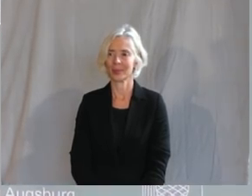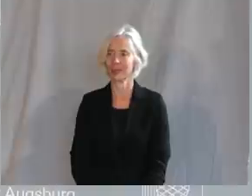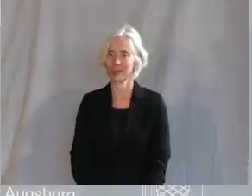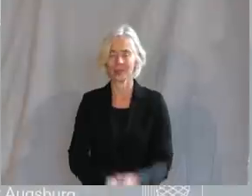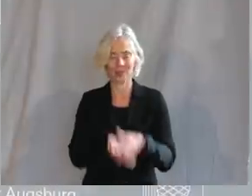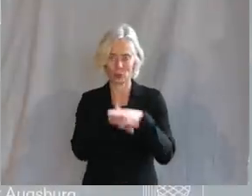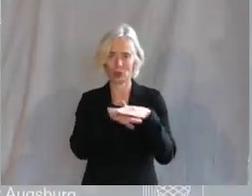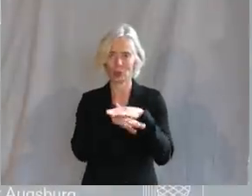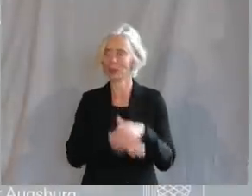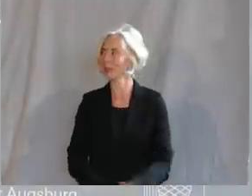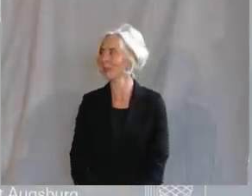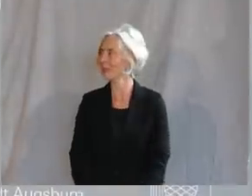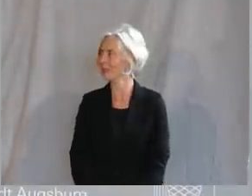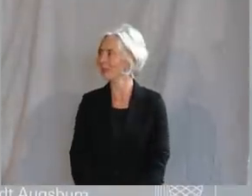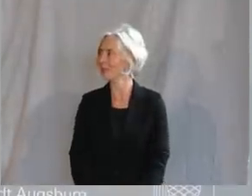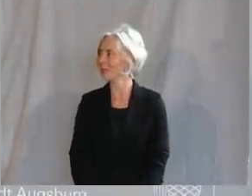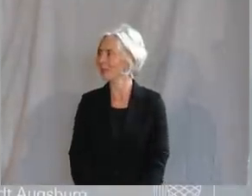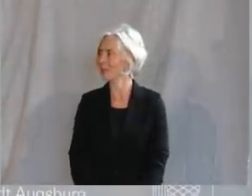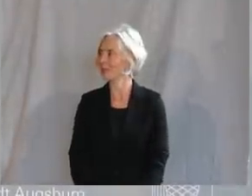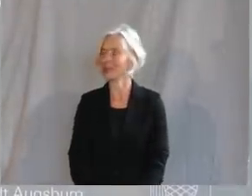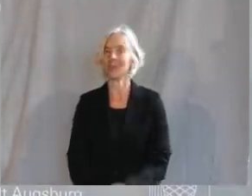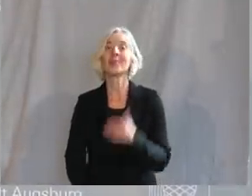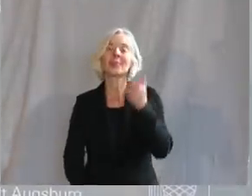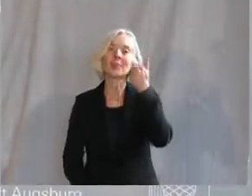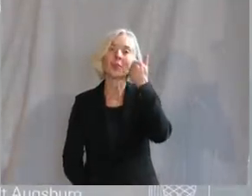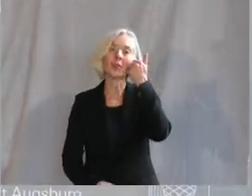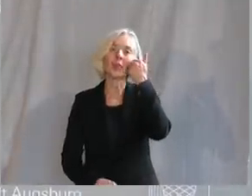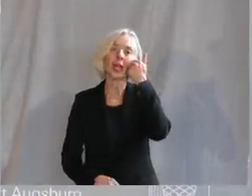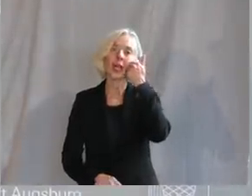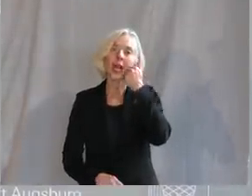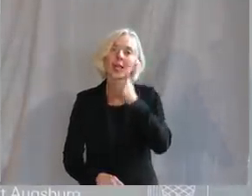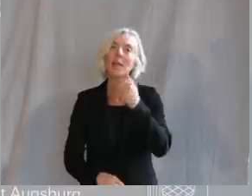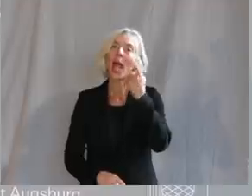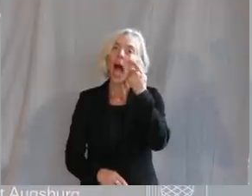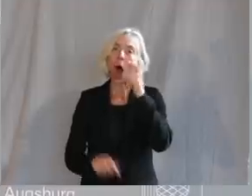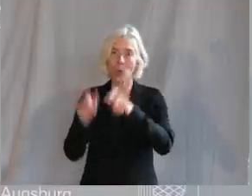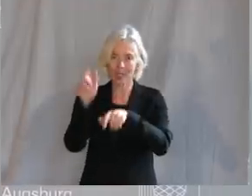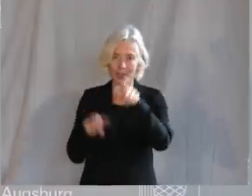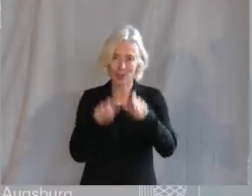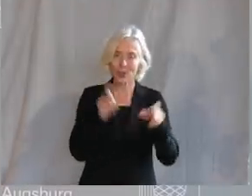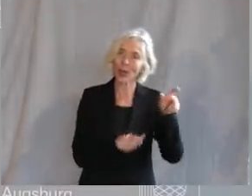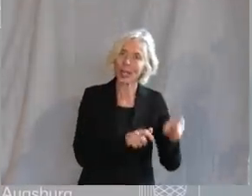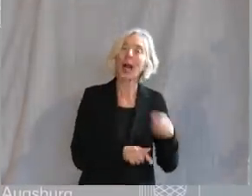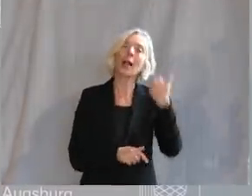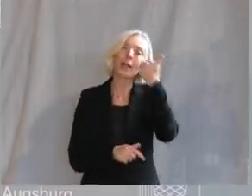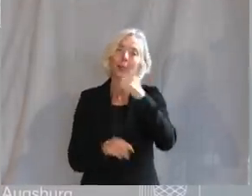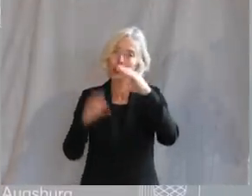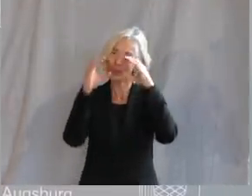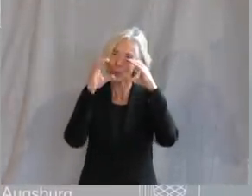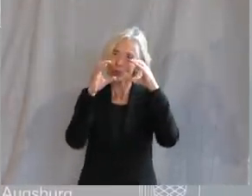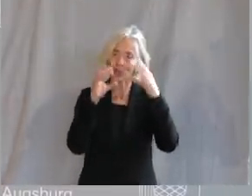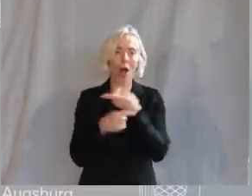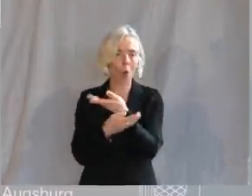Schluckt. Ja, liebe Augsburgerinnen, liebe Augsburger, liebe Zuschauer, der Kampf gegen die Corona-Pandemie wird